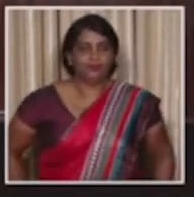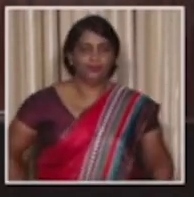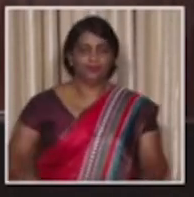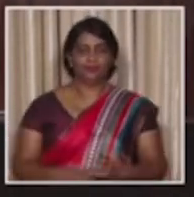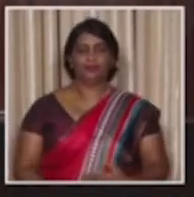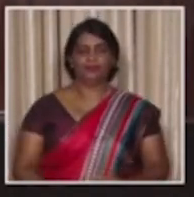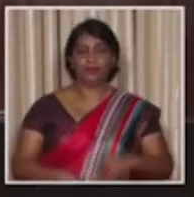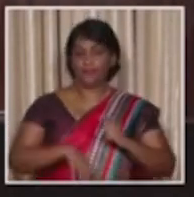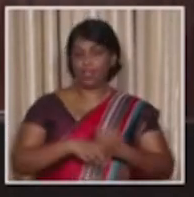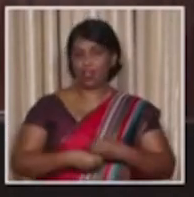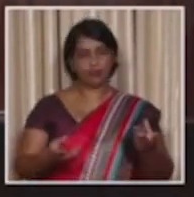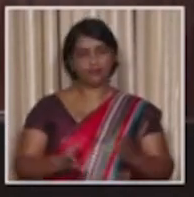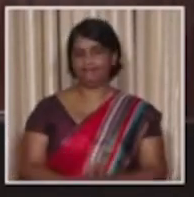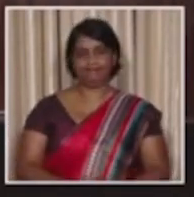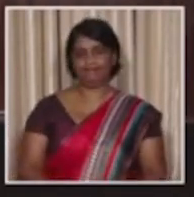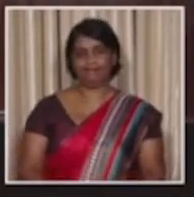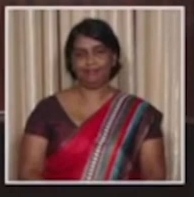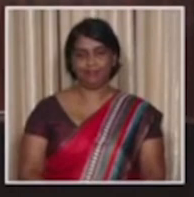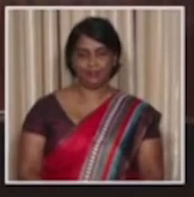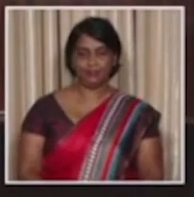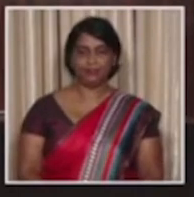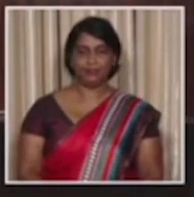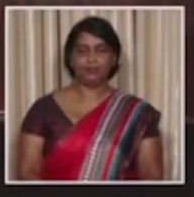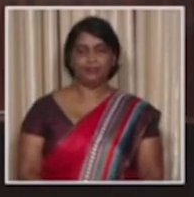ඔබතුමාට කාලය නාස්ති කරන්න ඉඩ දෙන්න බෑ සභාව.